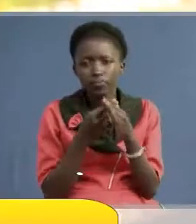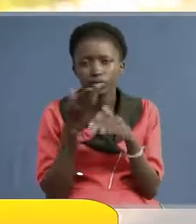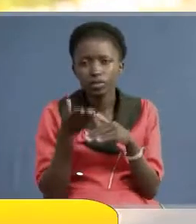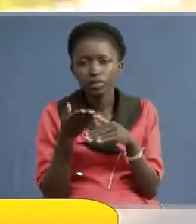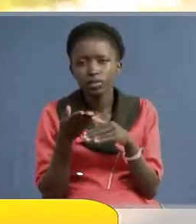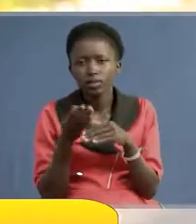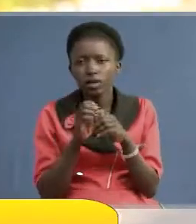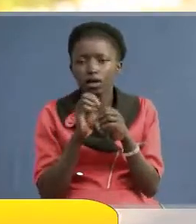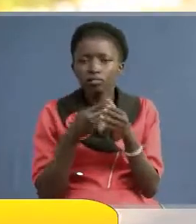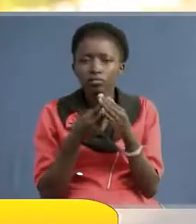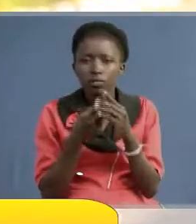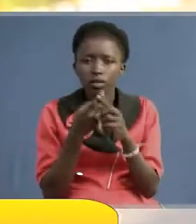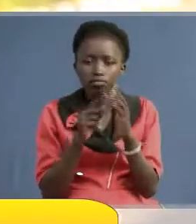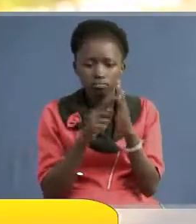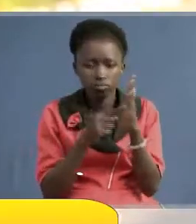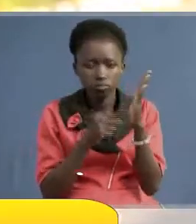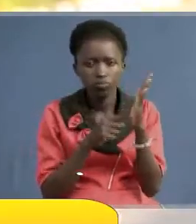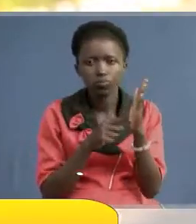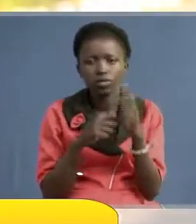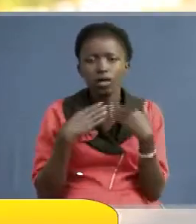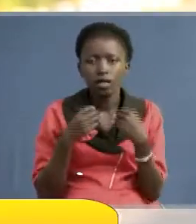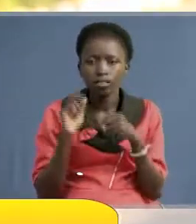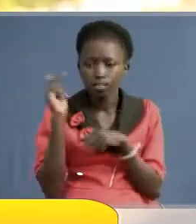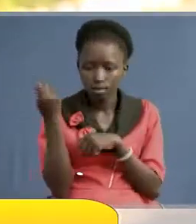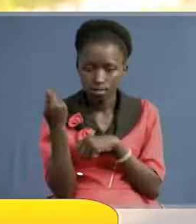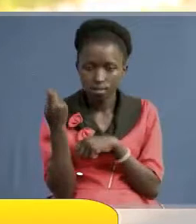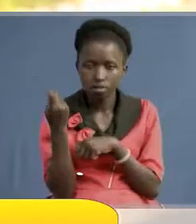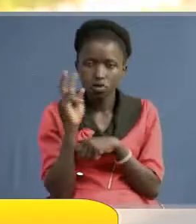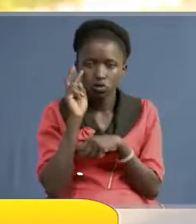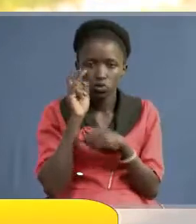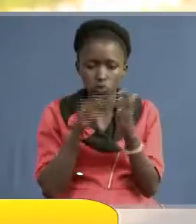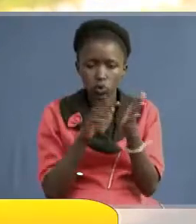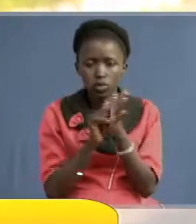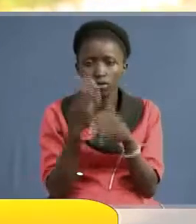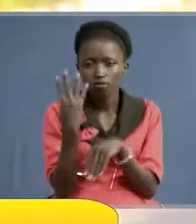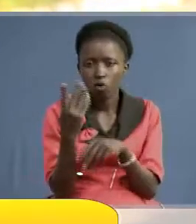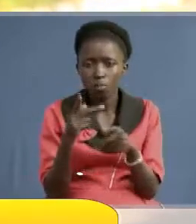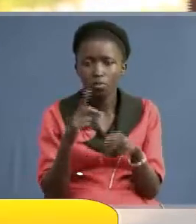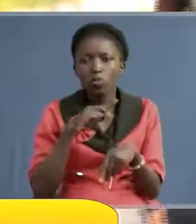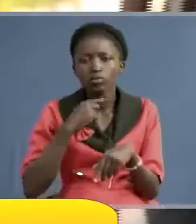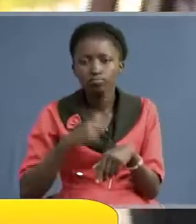huku takwimu kutoka shirika la kiafya nchini Kenya ikionyesha